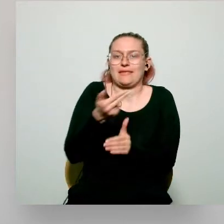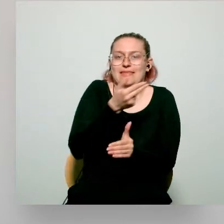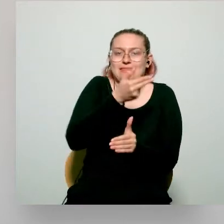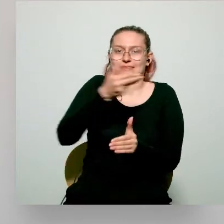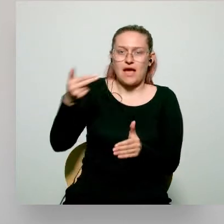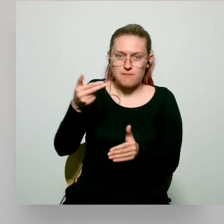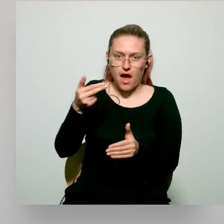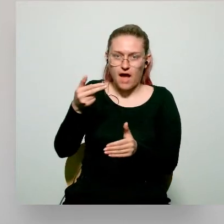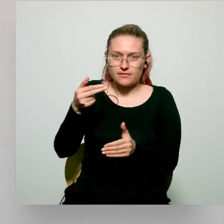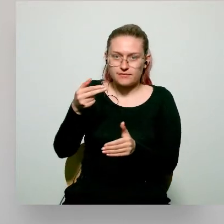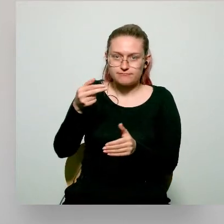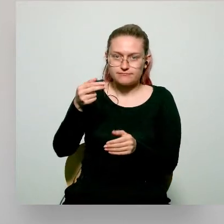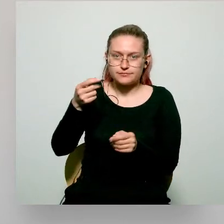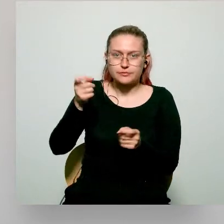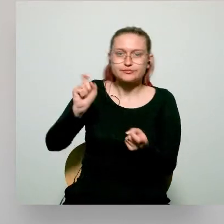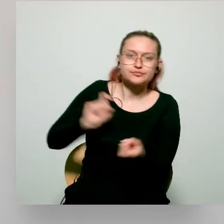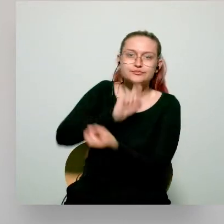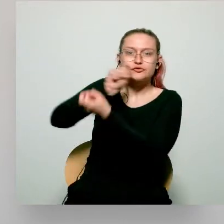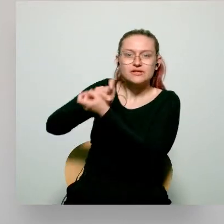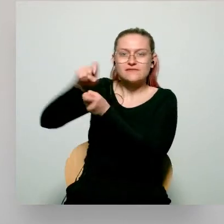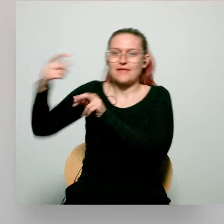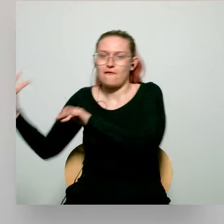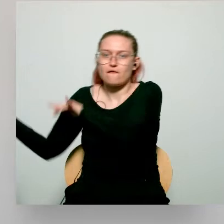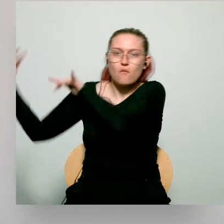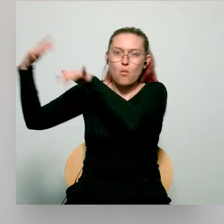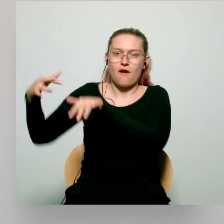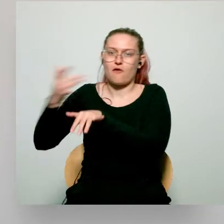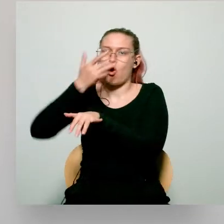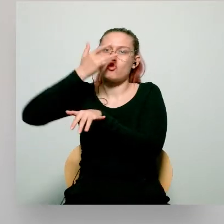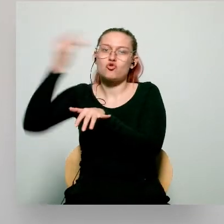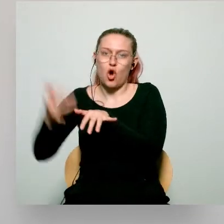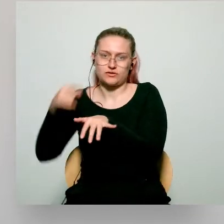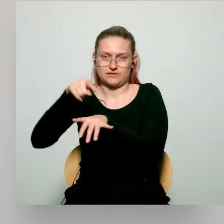i rosyjskiego na tożsamość ukraińską.